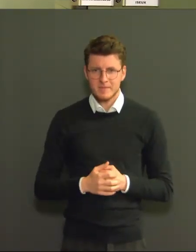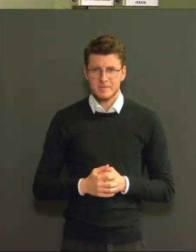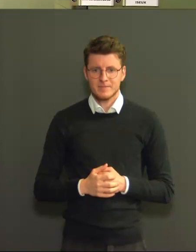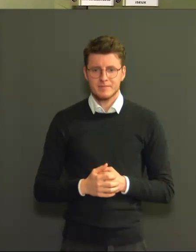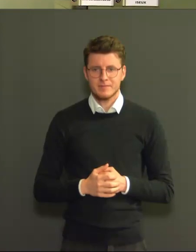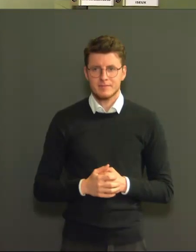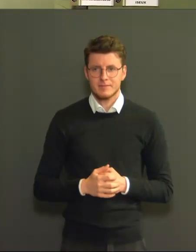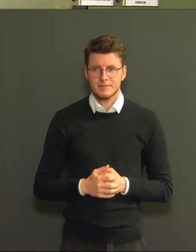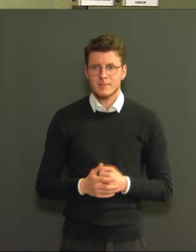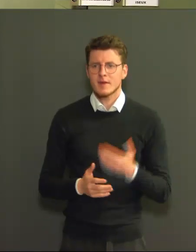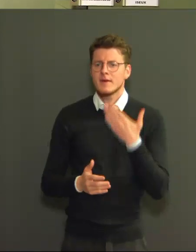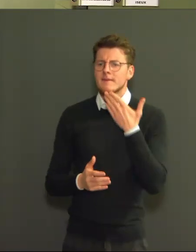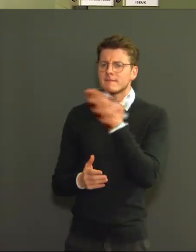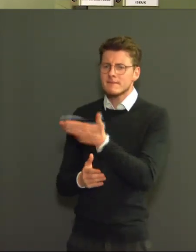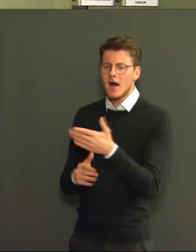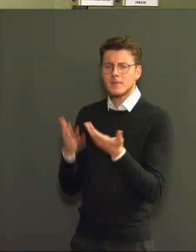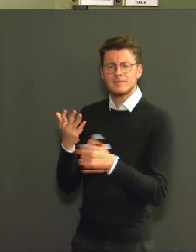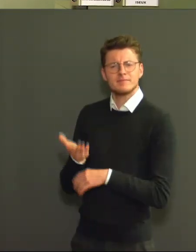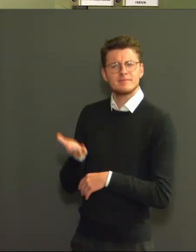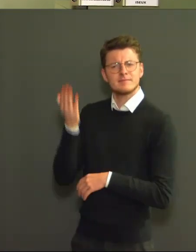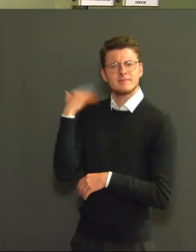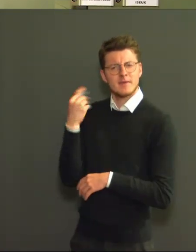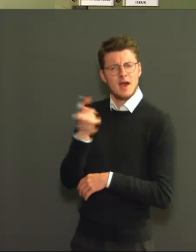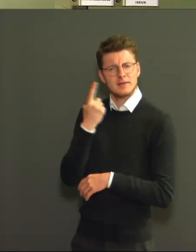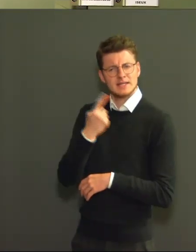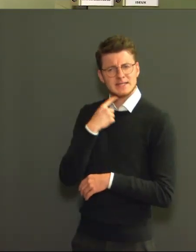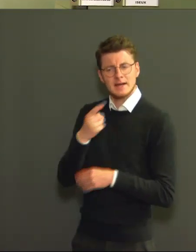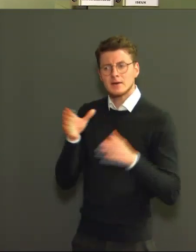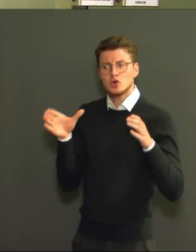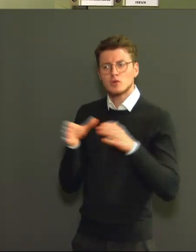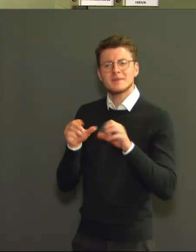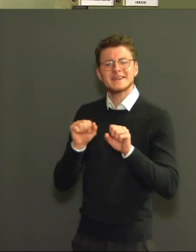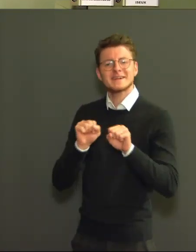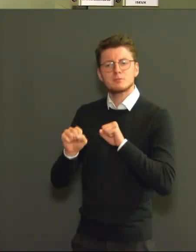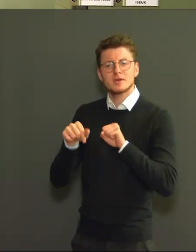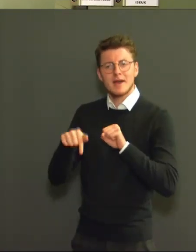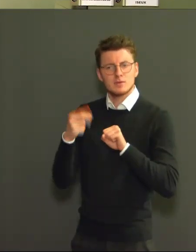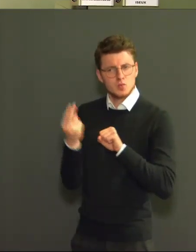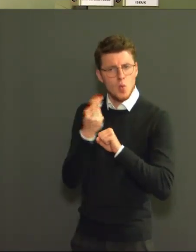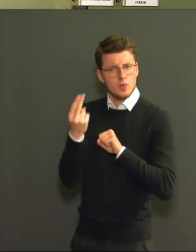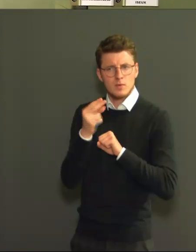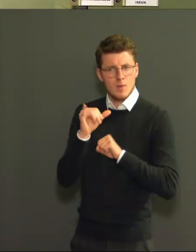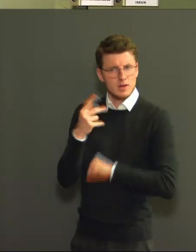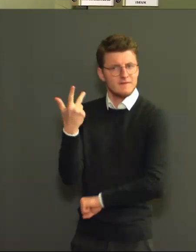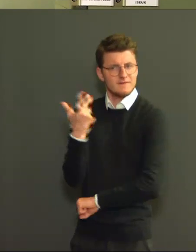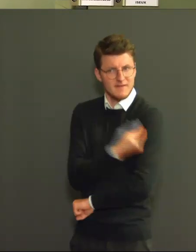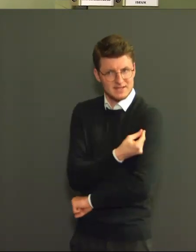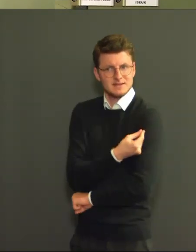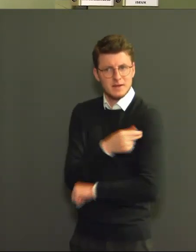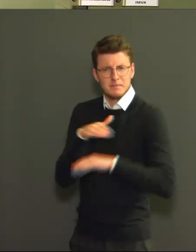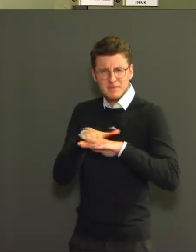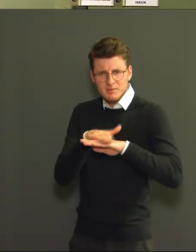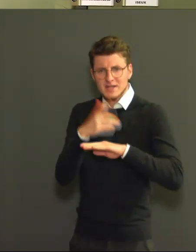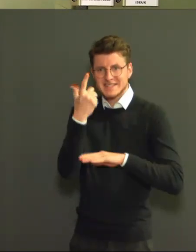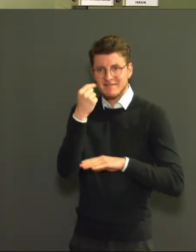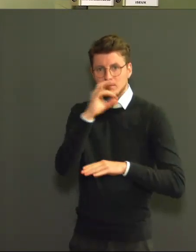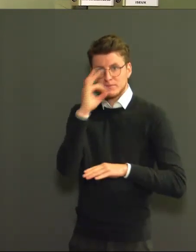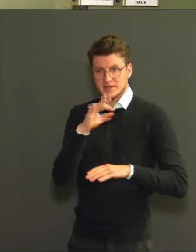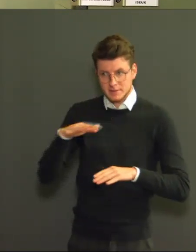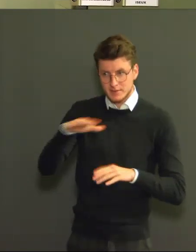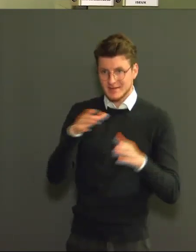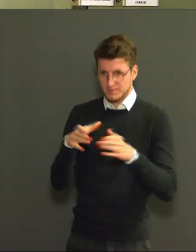Tot voor kort werd altijd gezegd dat we, om groepsimmuniteit te bereiken, moesten mikken op een vaccinatiegraad van 70%. Afgelopen